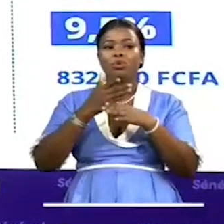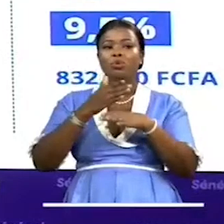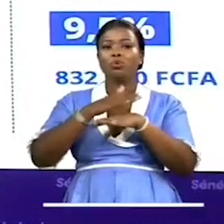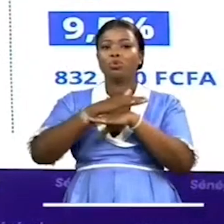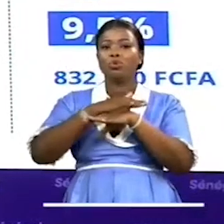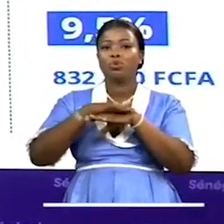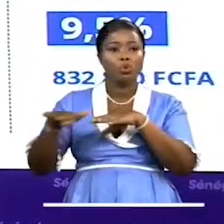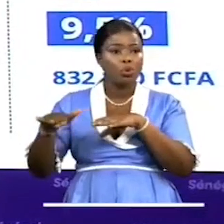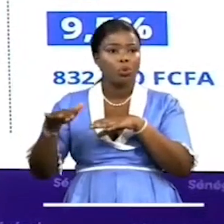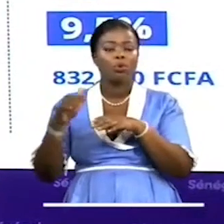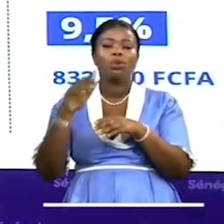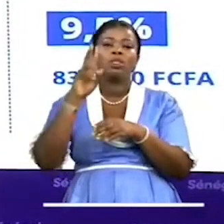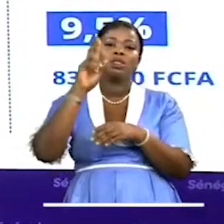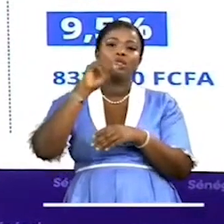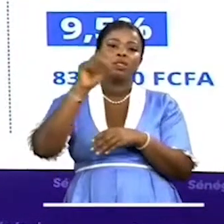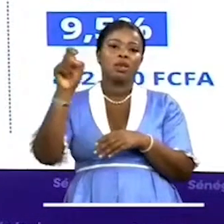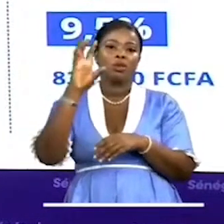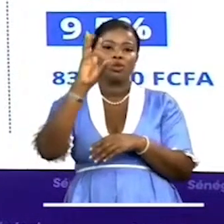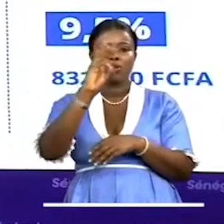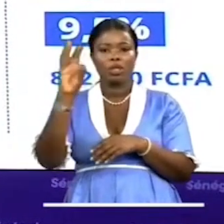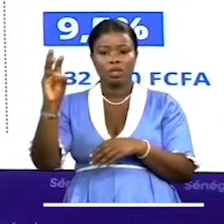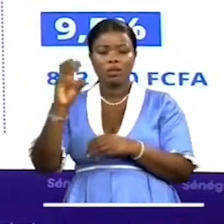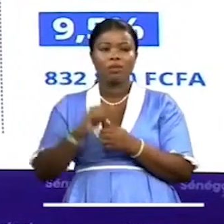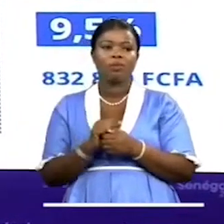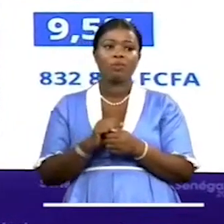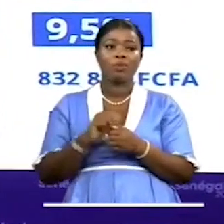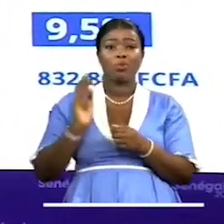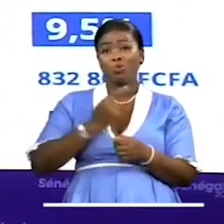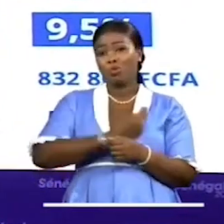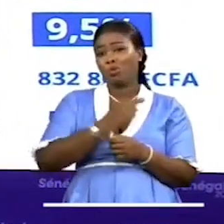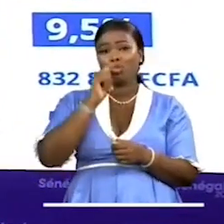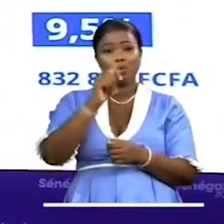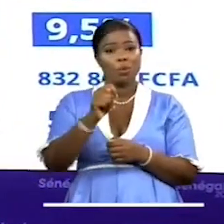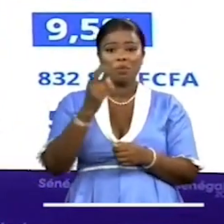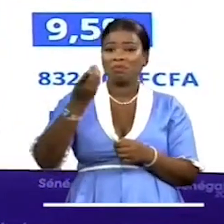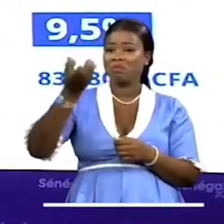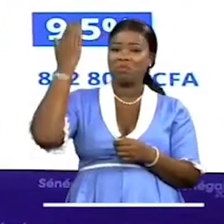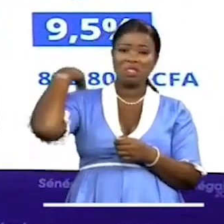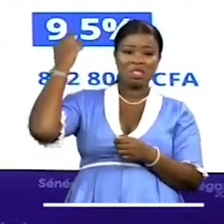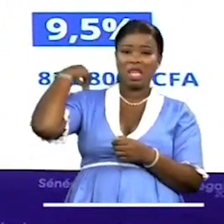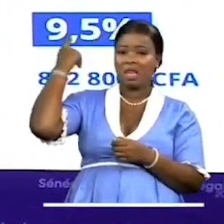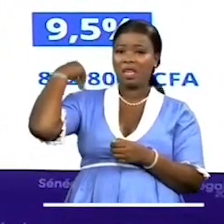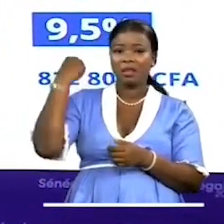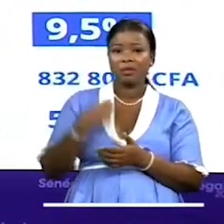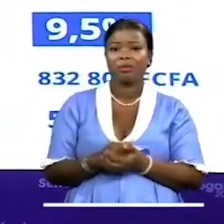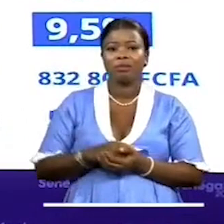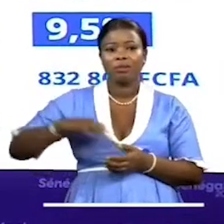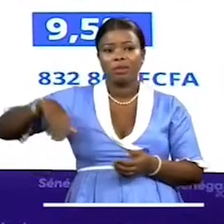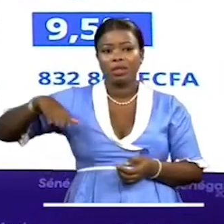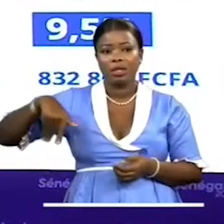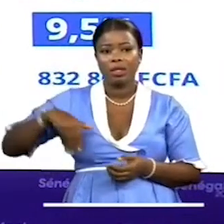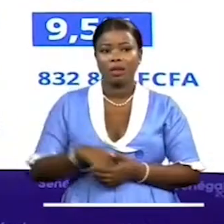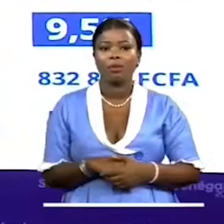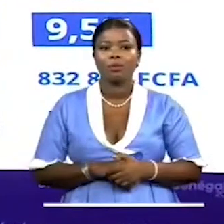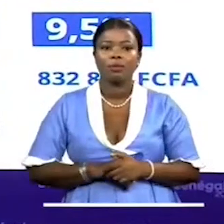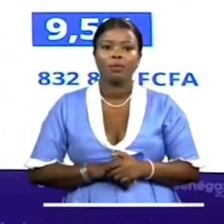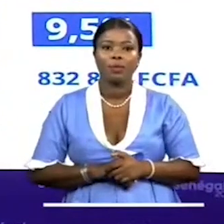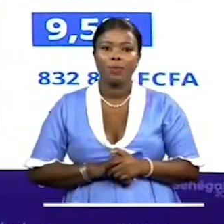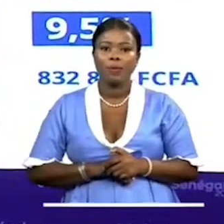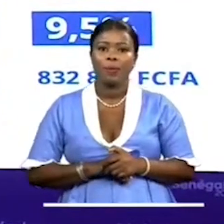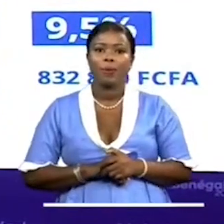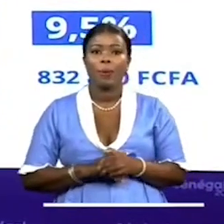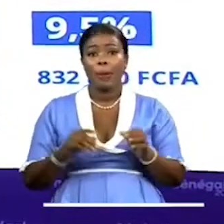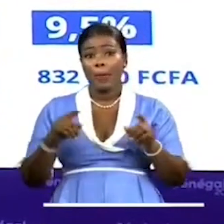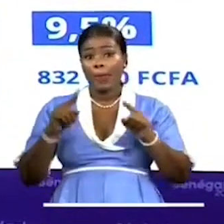166 véritablement euh nous sommes pratiquement derrière si on regarde à droite la carte